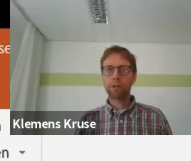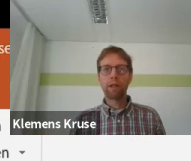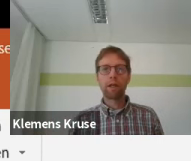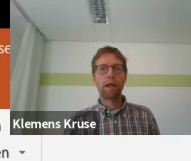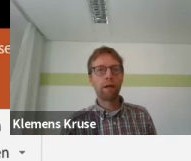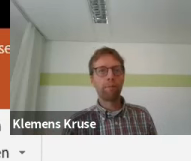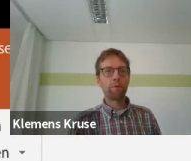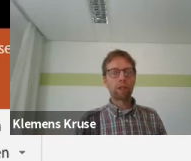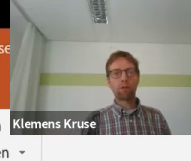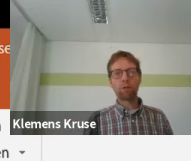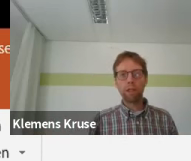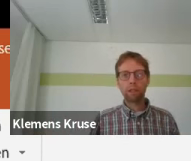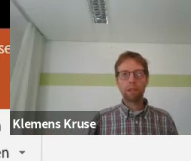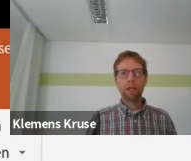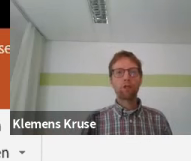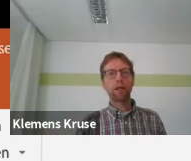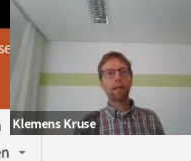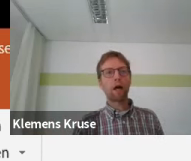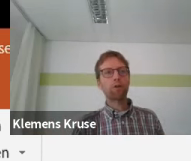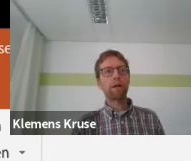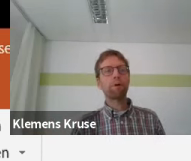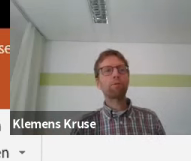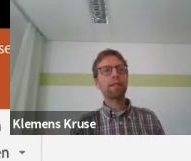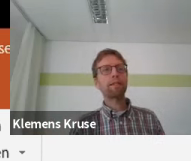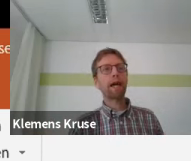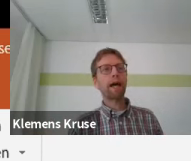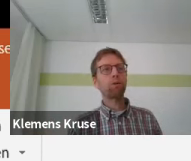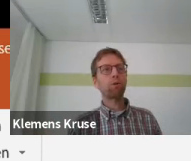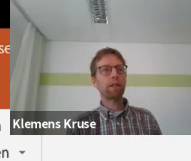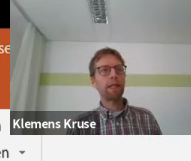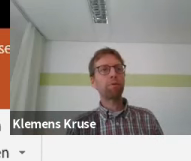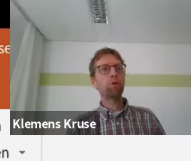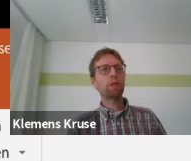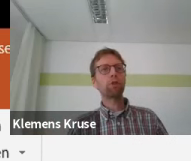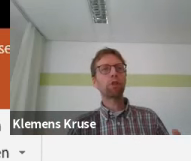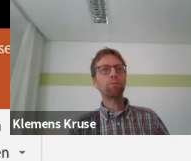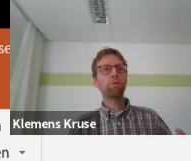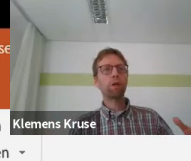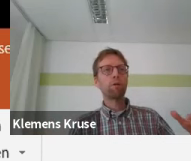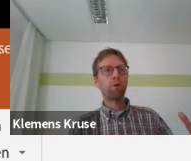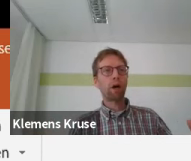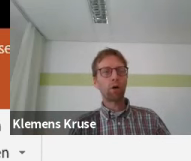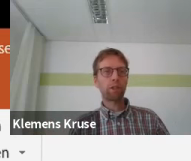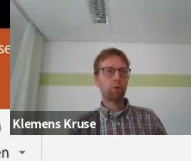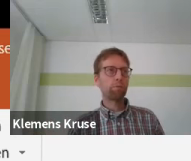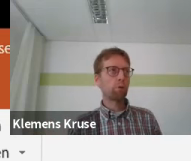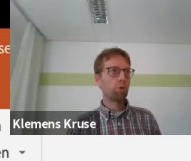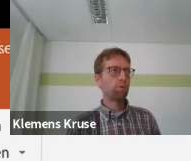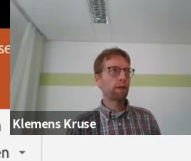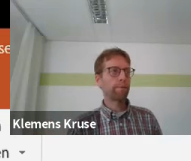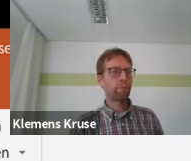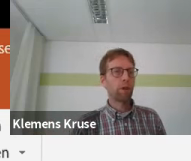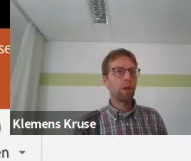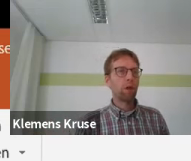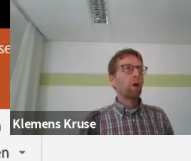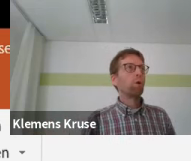aus statuiert, sondern Ausnahmen, auf die sich ein Unternehmen unter bestimmten Voraussetzungen berufen